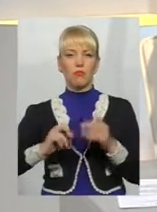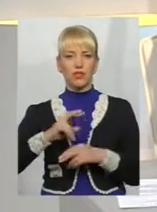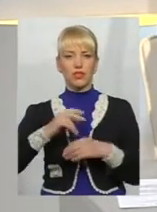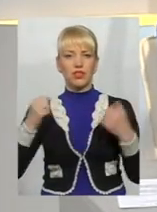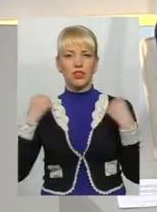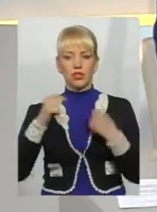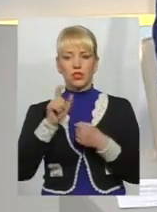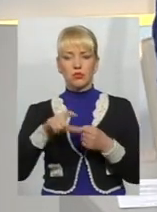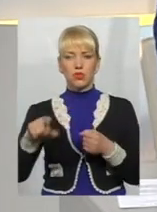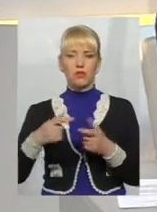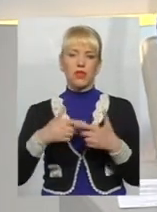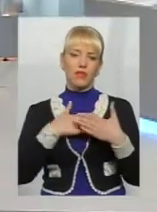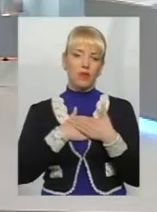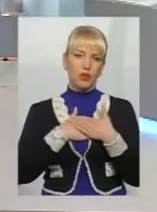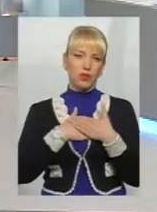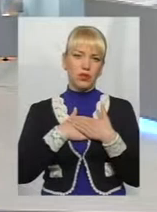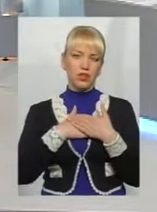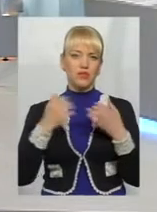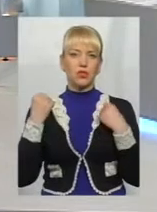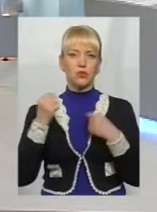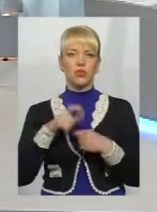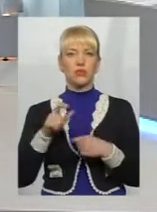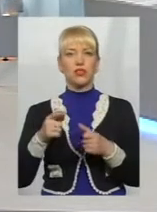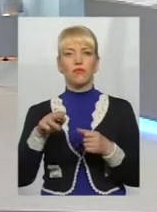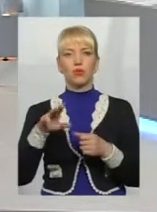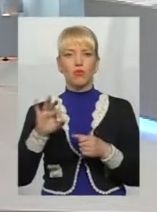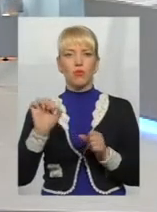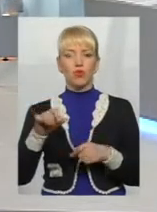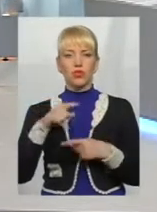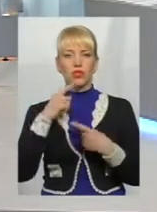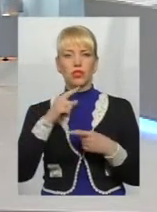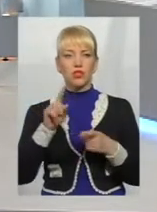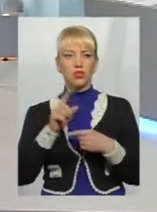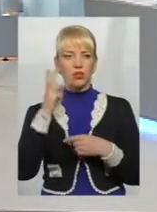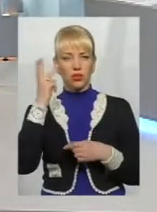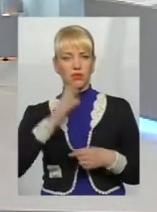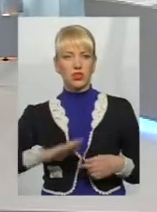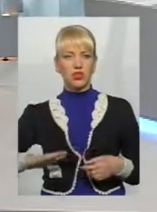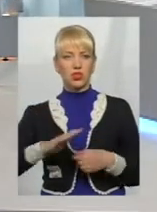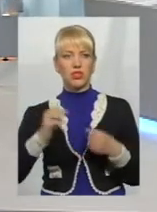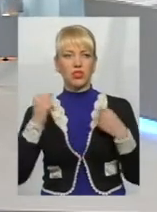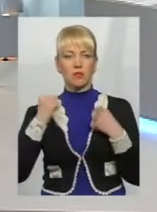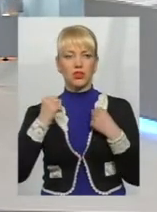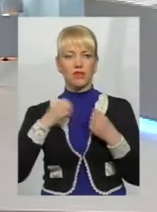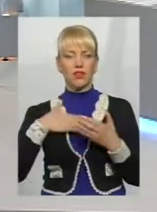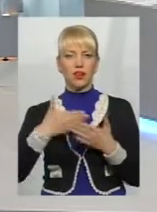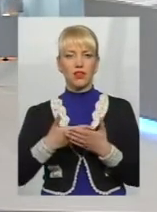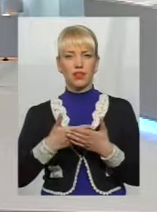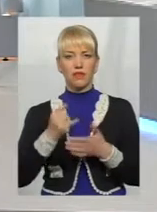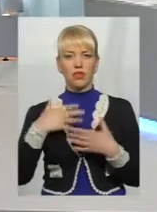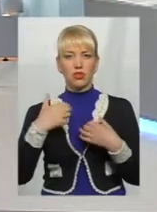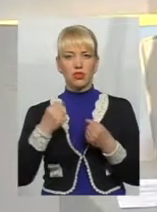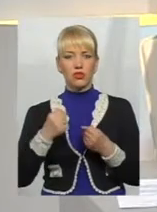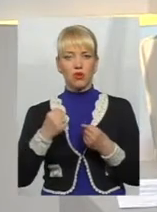спортсменів, спортсменів-любителів, то можна сказати, що Хмельниччина спортивна, активна,